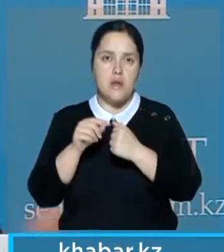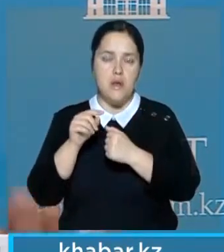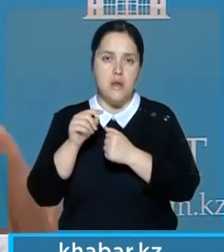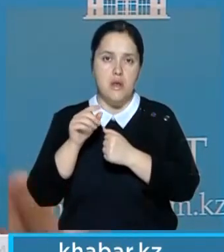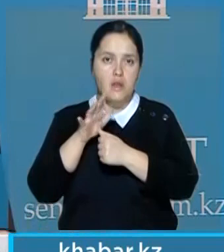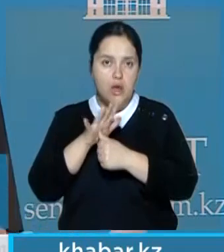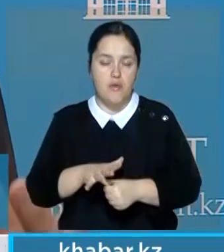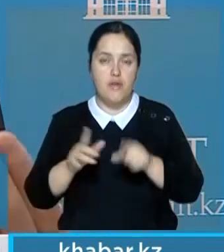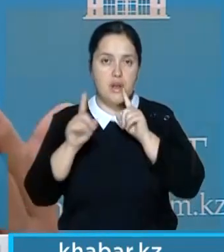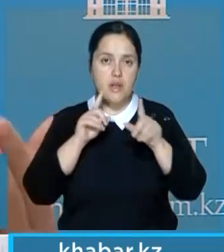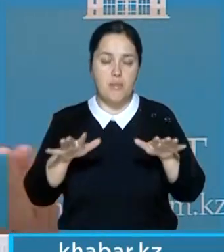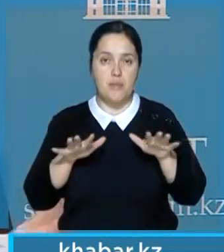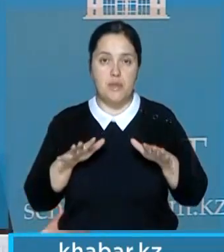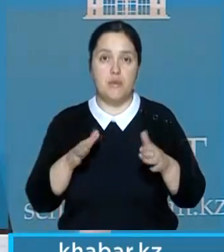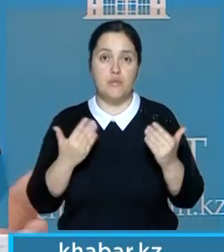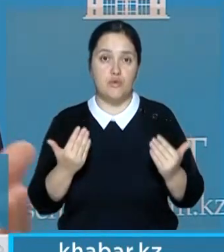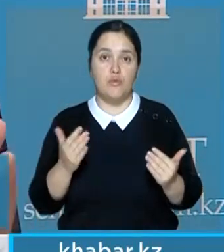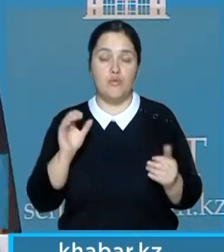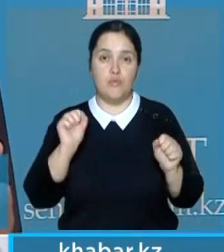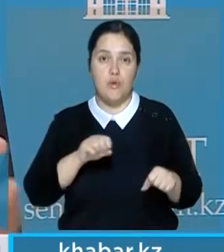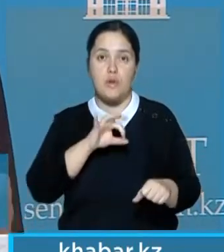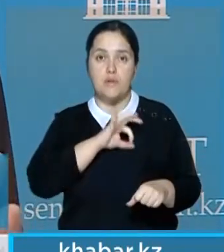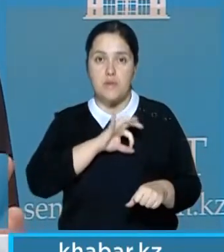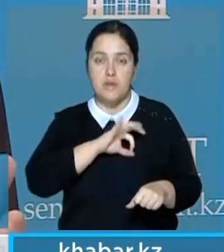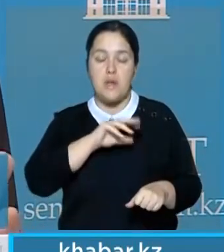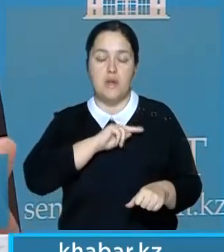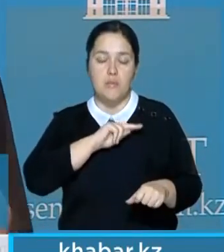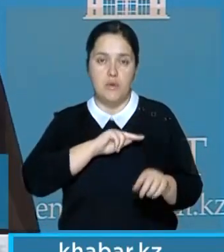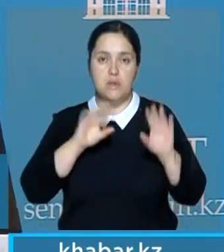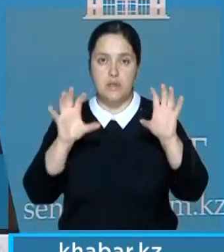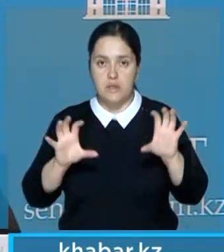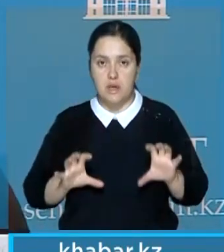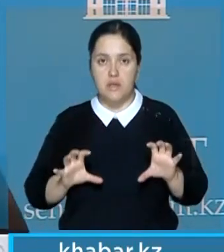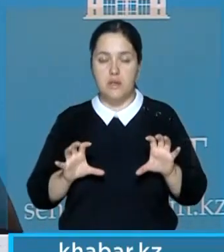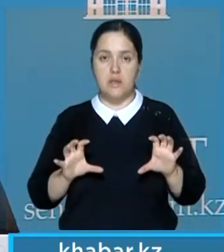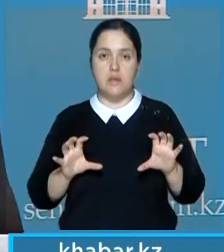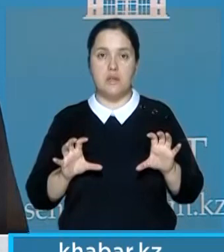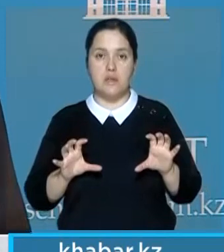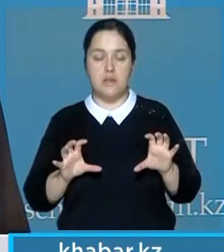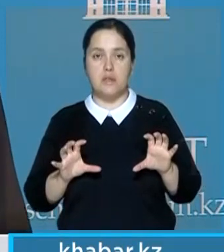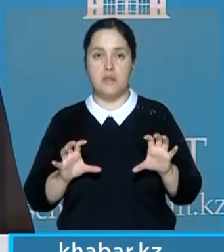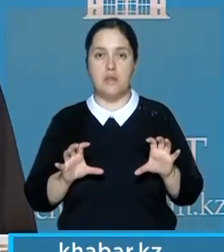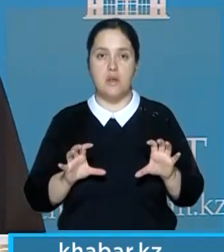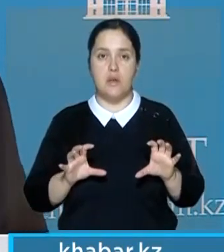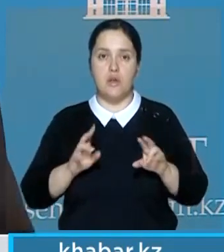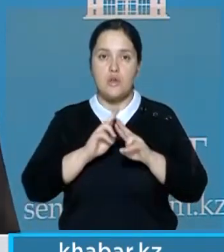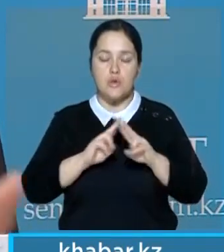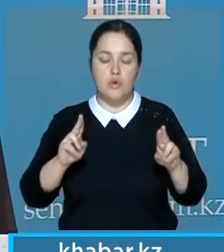Это просто та модель, которая может быть использована при работе законодателем. В любом случае, законодателя никто не может заменить.